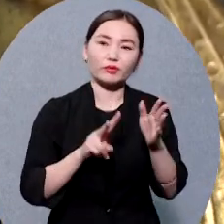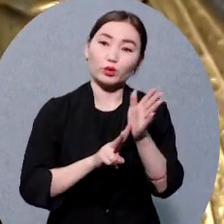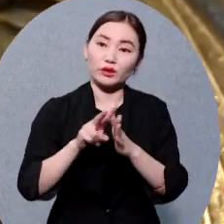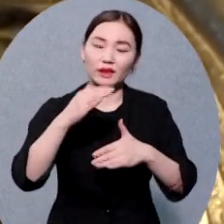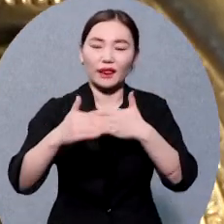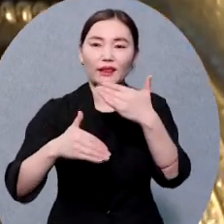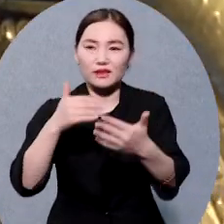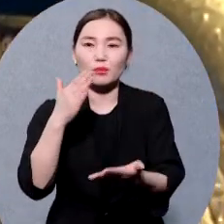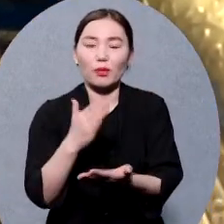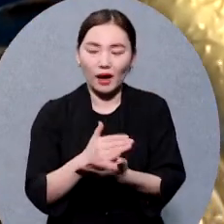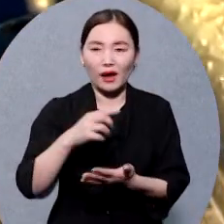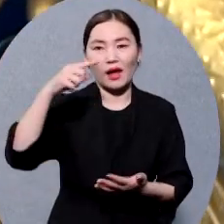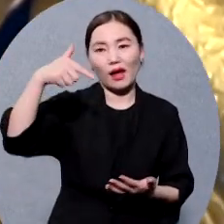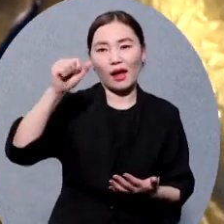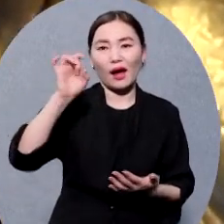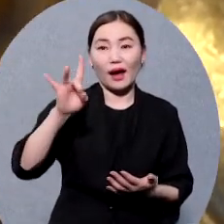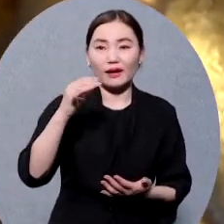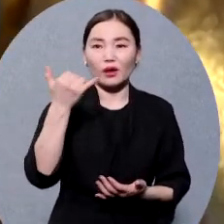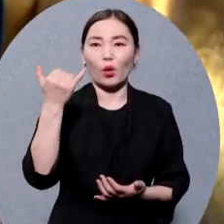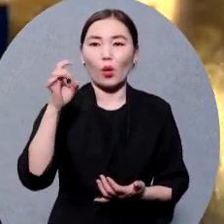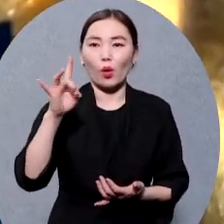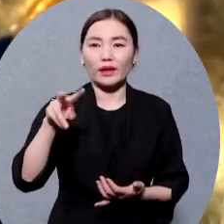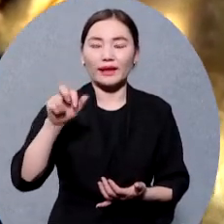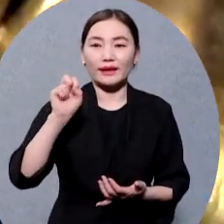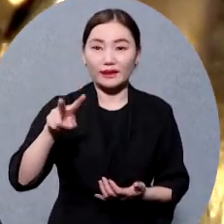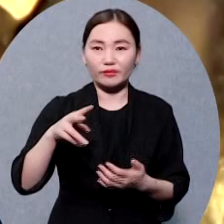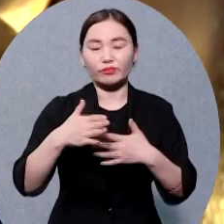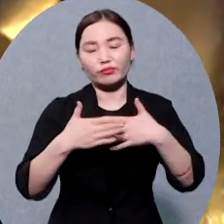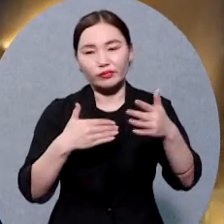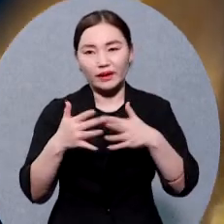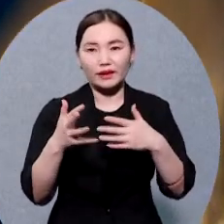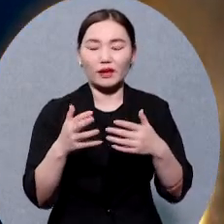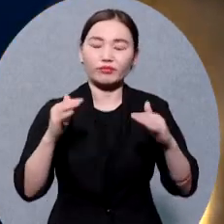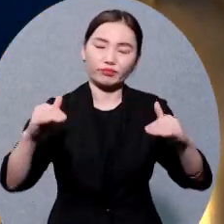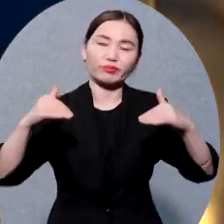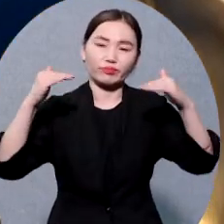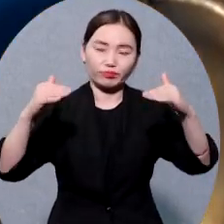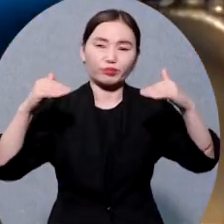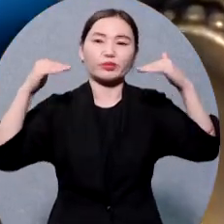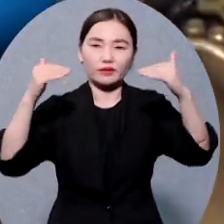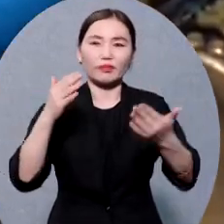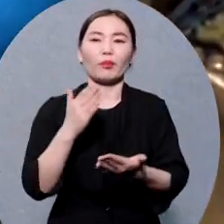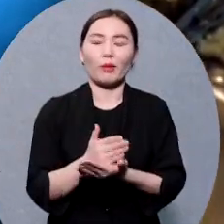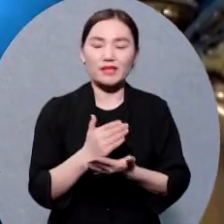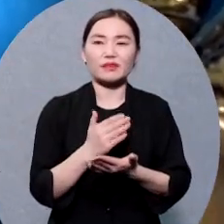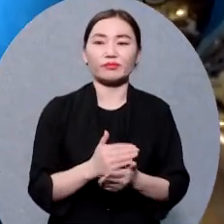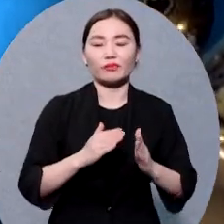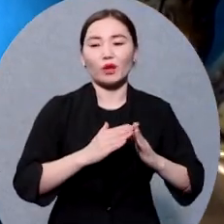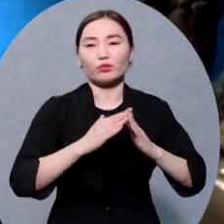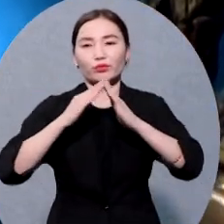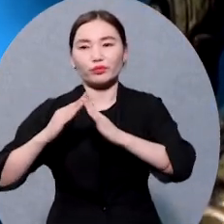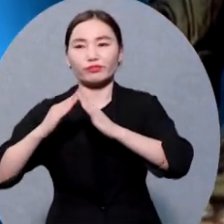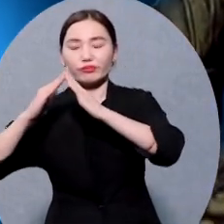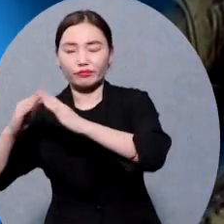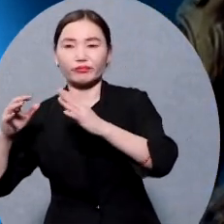байгаа. За гар үйлдвэрлэл хөгжсөн, арилжаа худалдаа бол тухайн үед хөгжижсэн байна. Ерөнхийдөө ингээд нүүдэлчдийн соёл